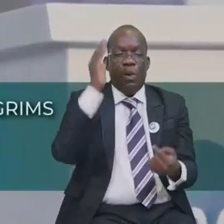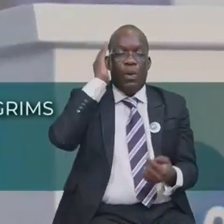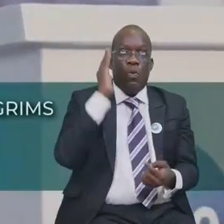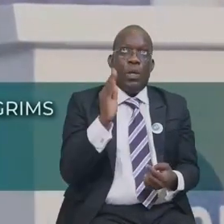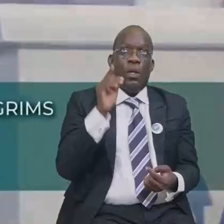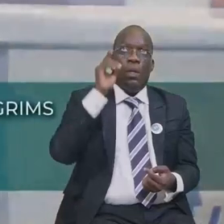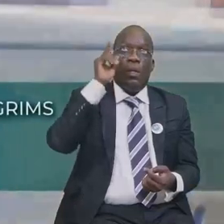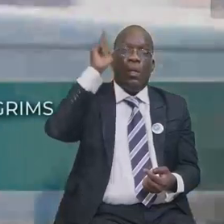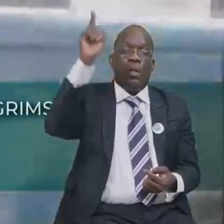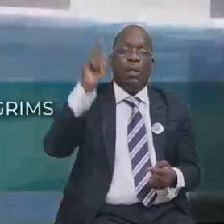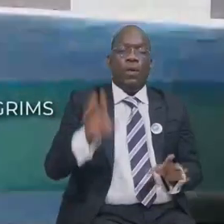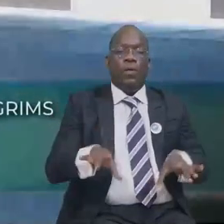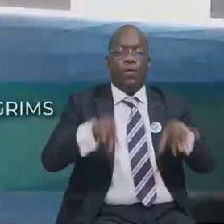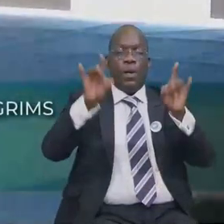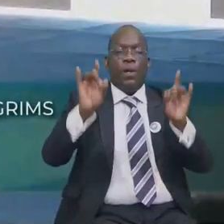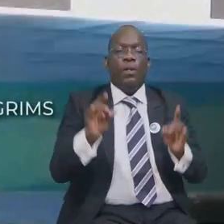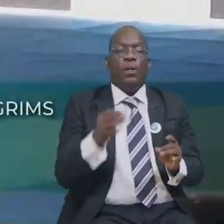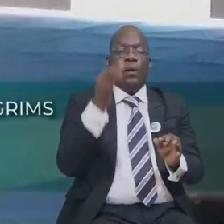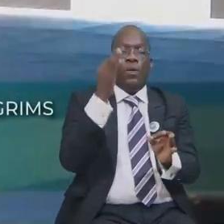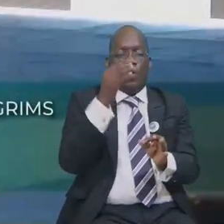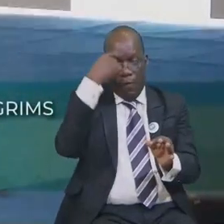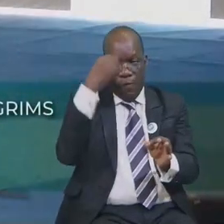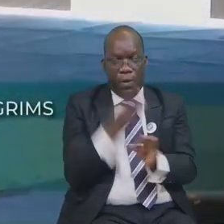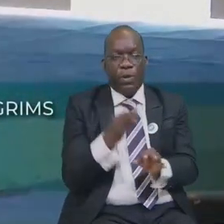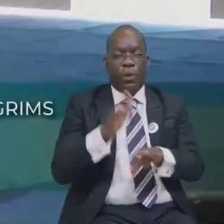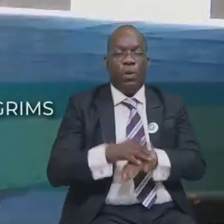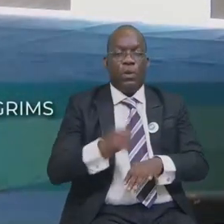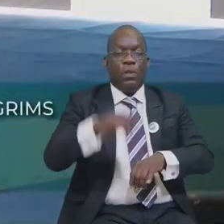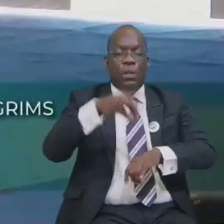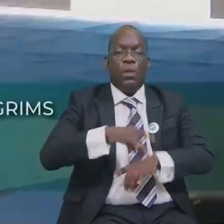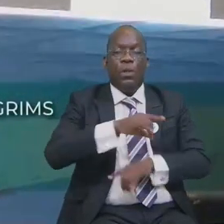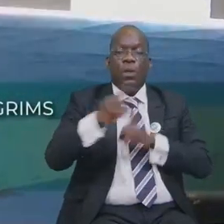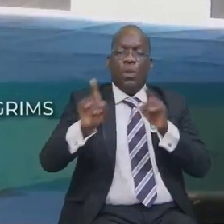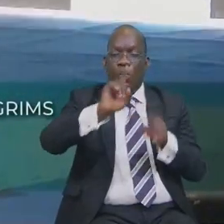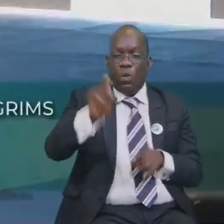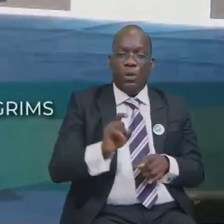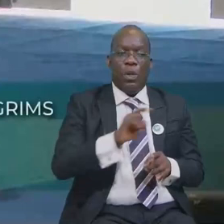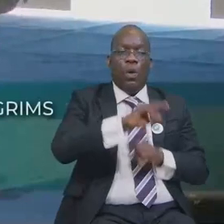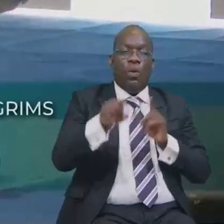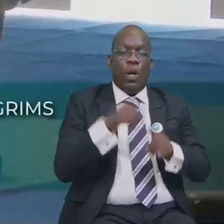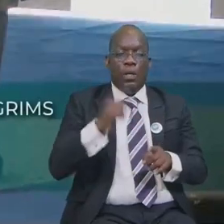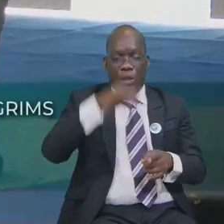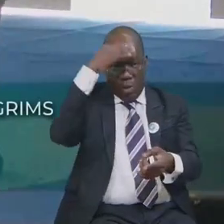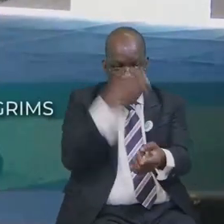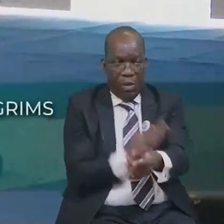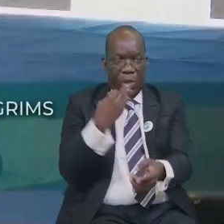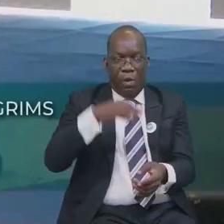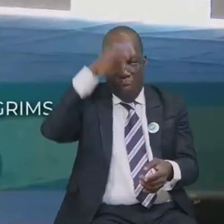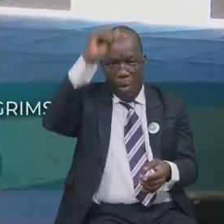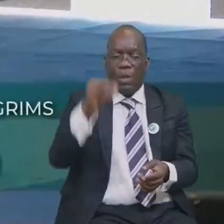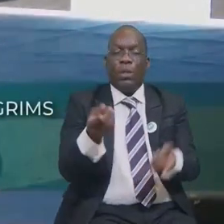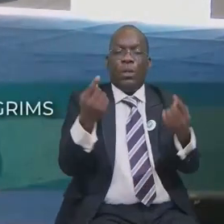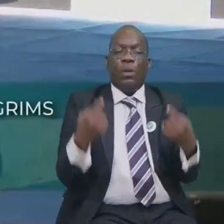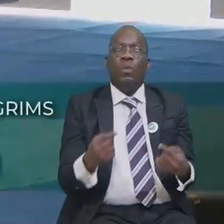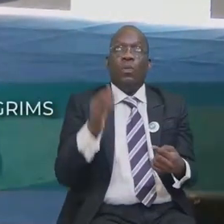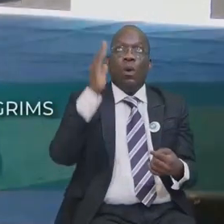trouvera-t-il la foi sur la terre? Quand le Fils de l'homme viendra, trouvera-t-il la